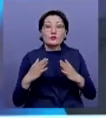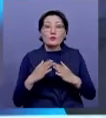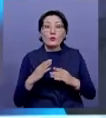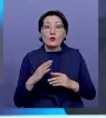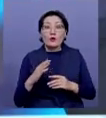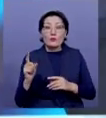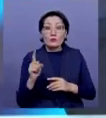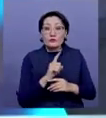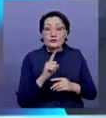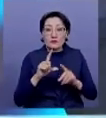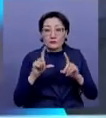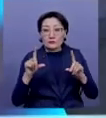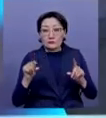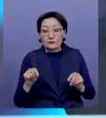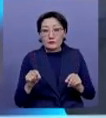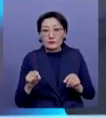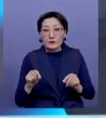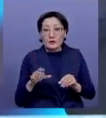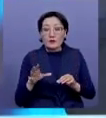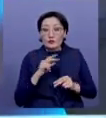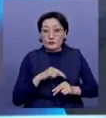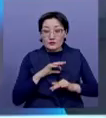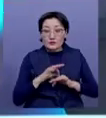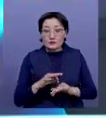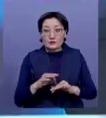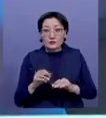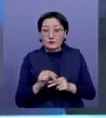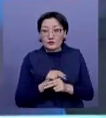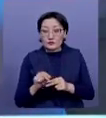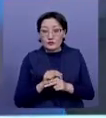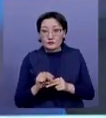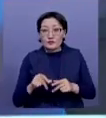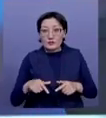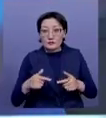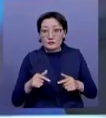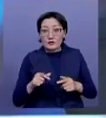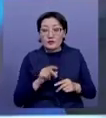музей барлығы мына музификациямен жұмыстар жүргізіліп, оған реставрациялық жұмыстар және Абай